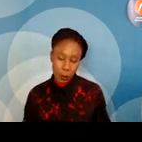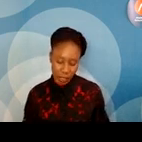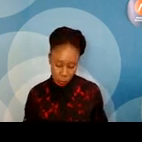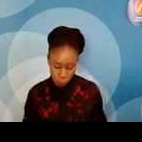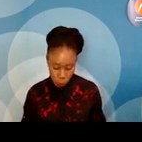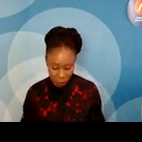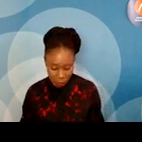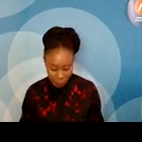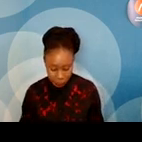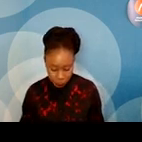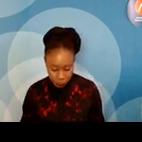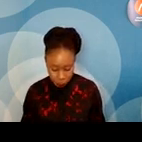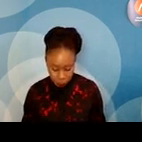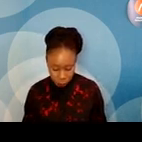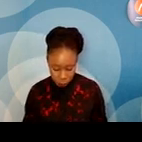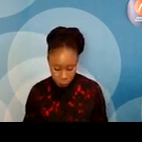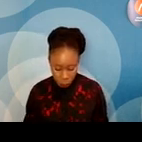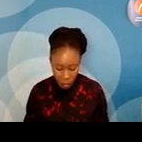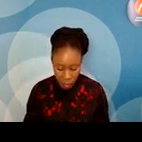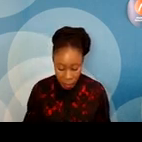just kompetensutveckling.